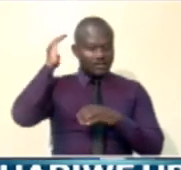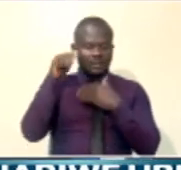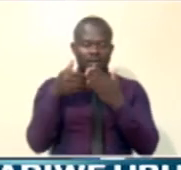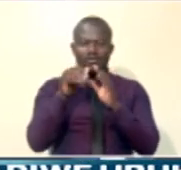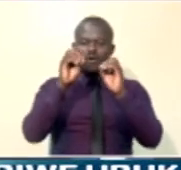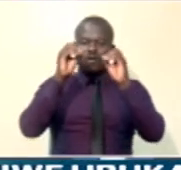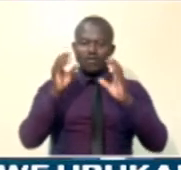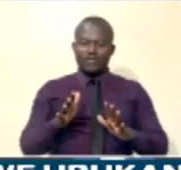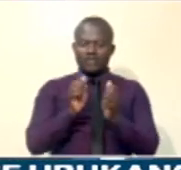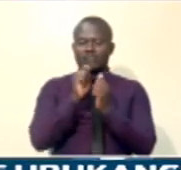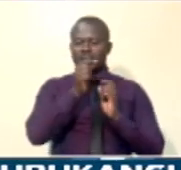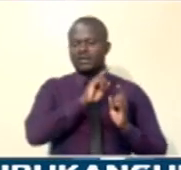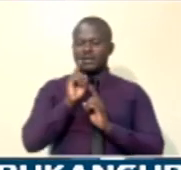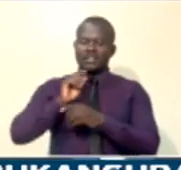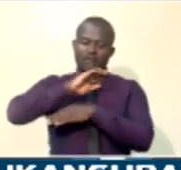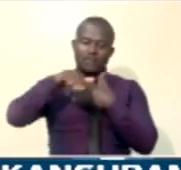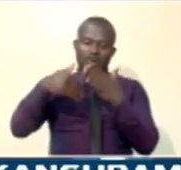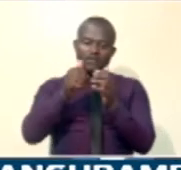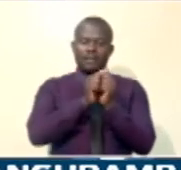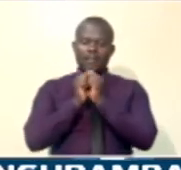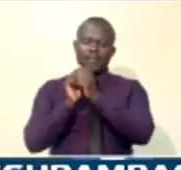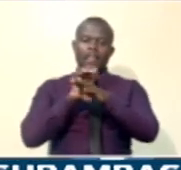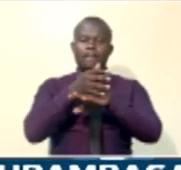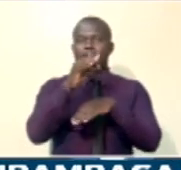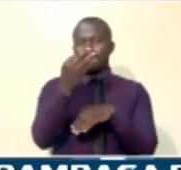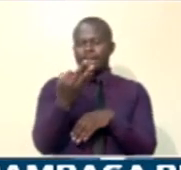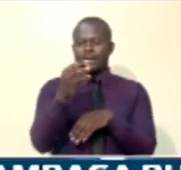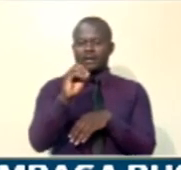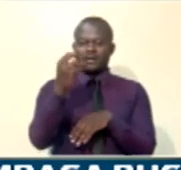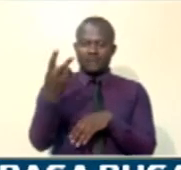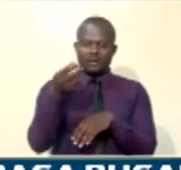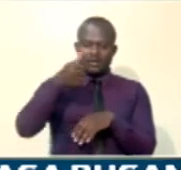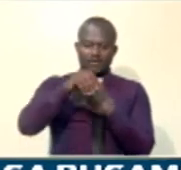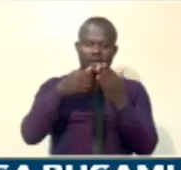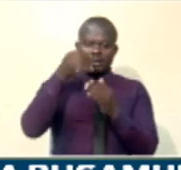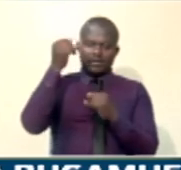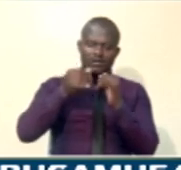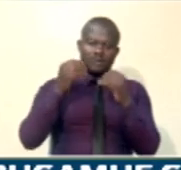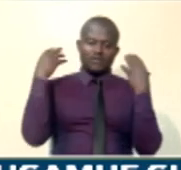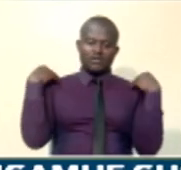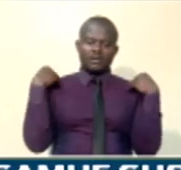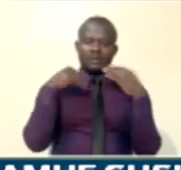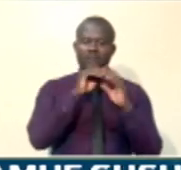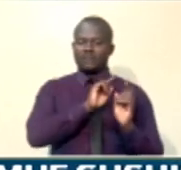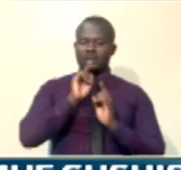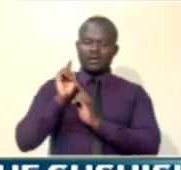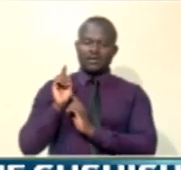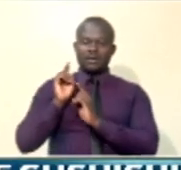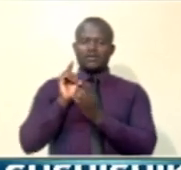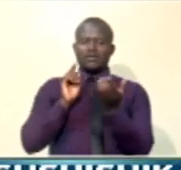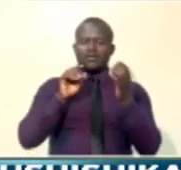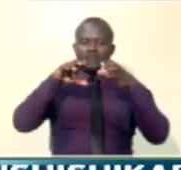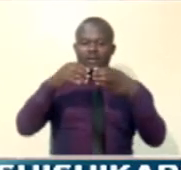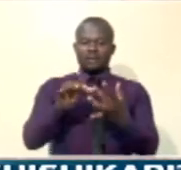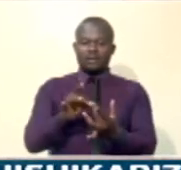Aba ofisiye n'abandi basirikare bose hamwe bagera kuri 302 nibo basoje imyitozo ya gisirikare y'ingabo